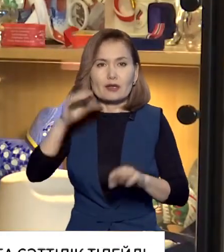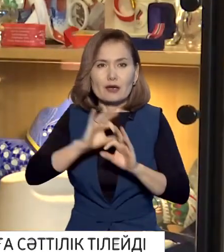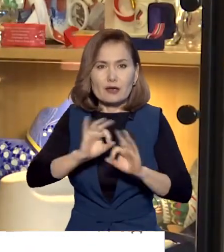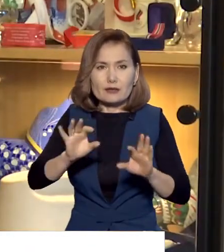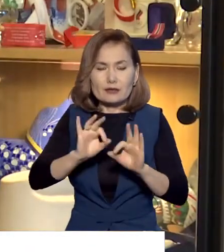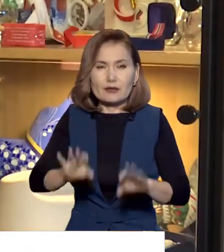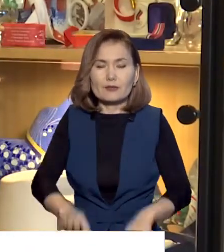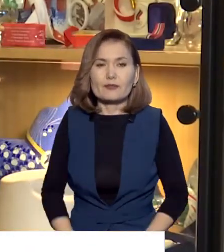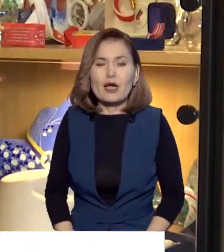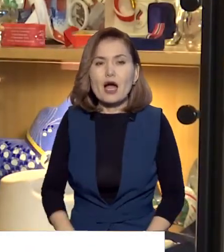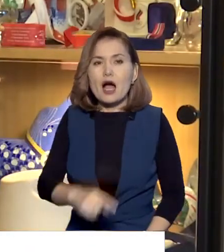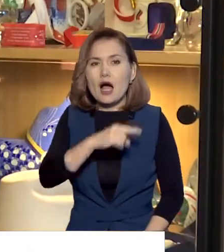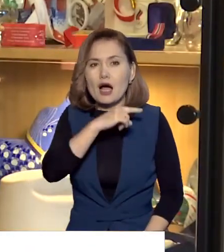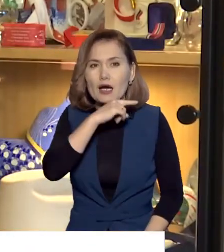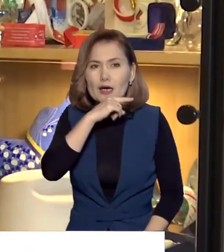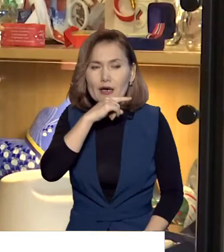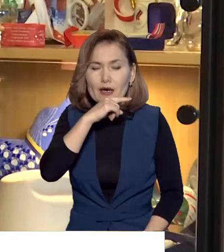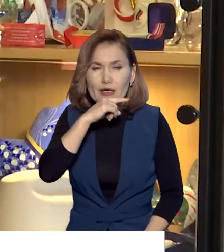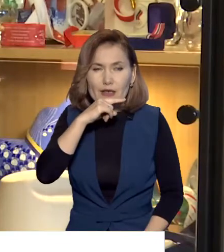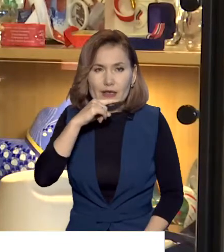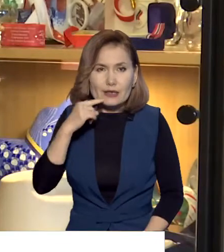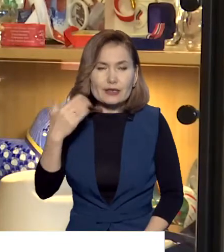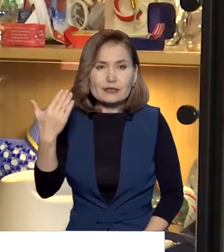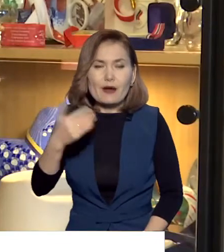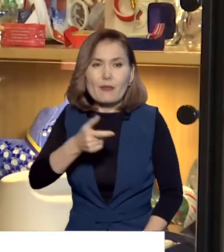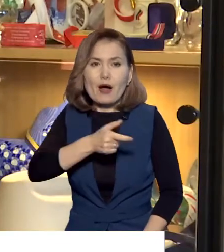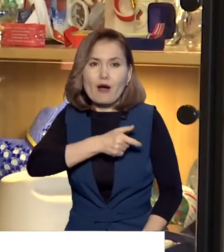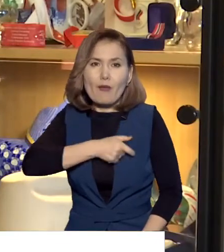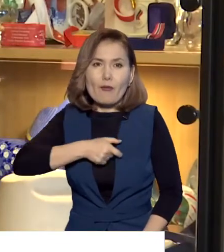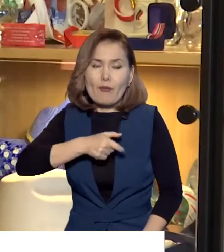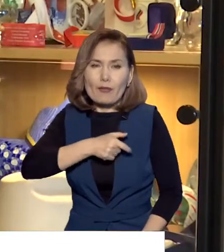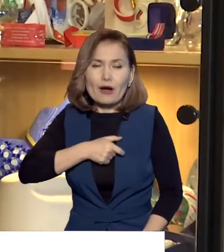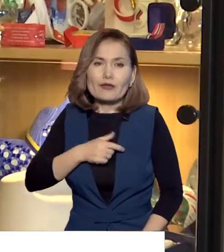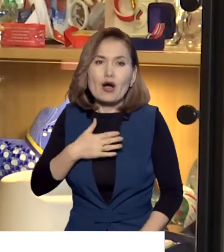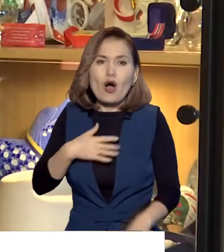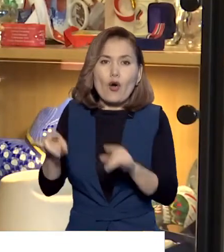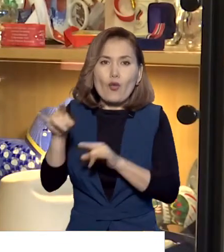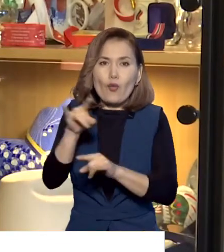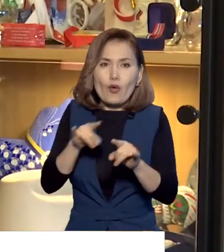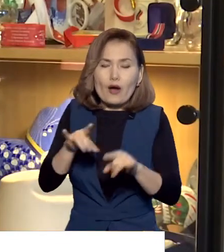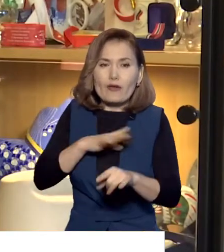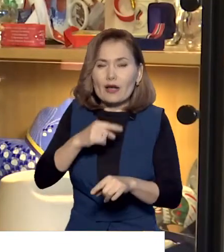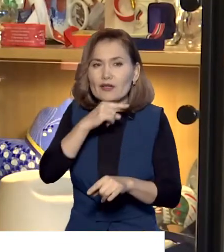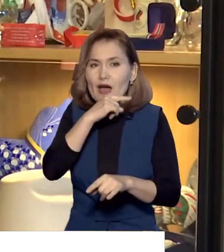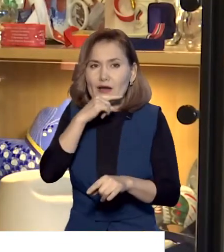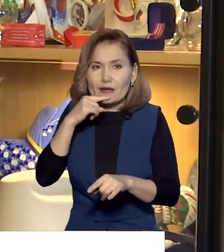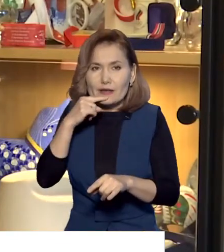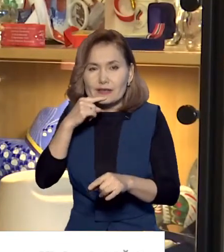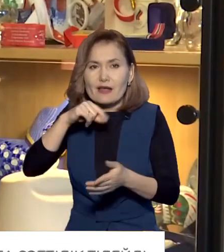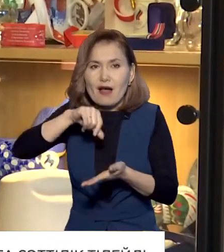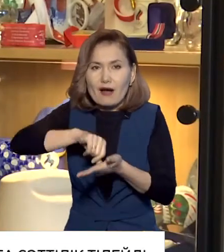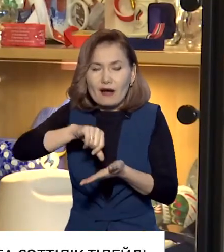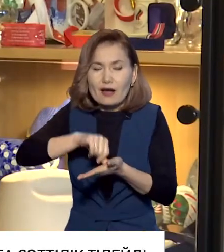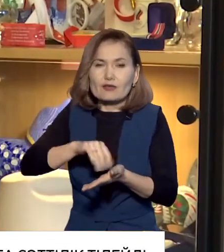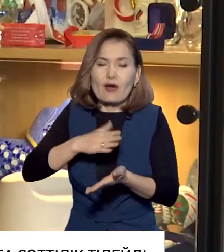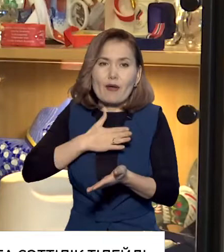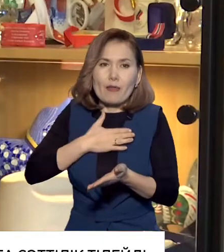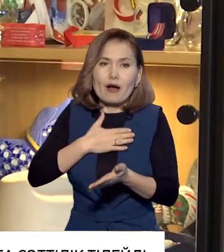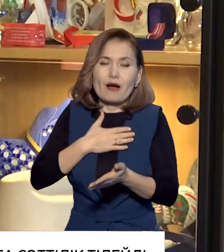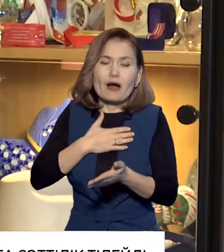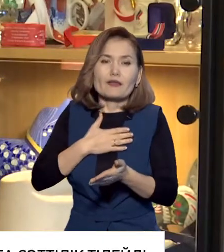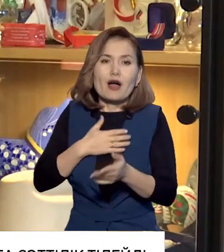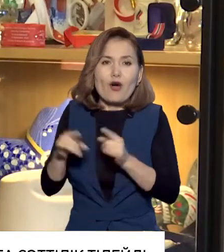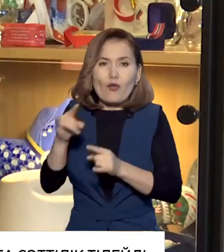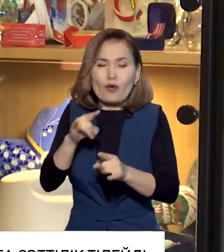Ойының алдында Ресей құрамасын баспап келіп, маған жарысқа Ресейдің атынан шығуға, Ресейге көшуге ұсыныс жасады. Мен бас тарттым. Себебі